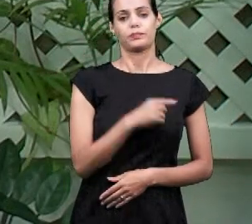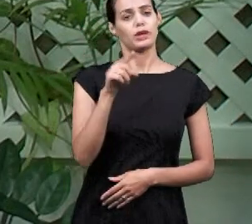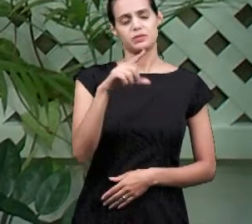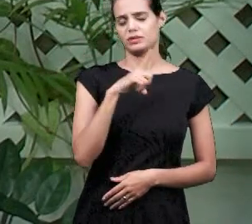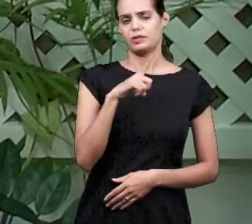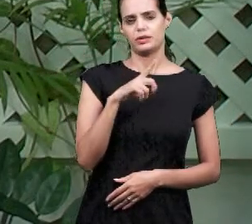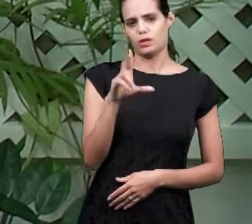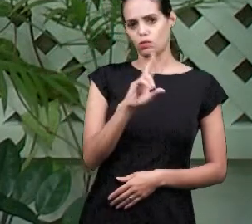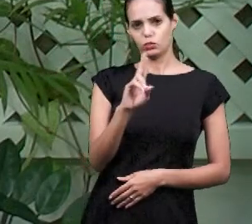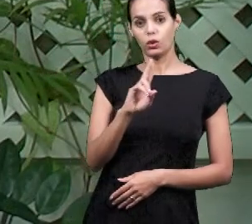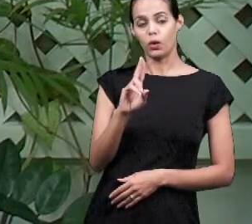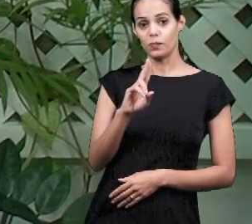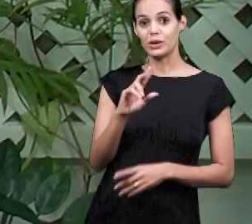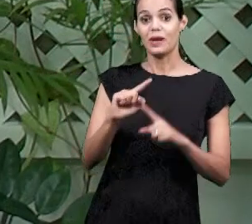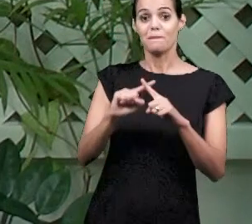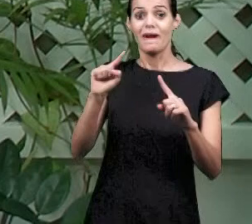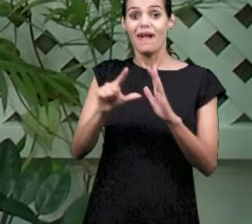l'homme